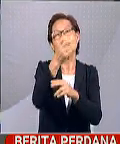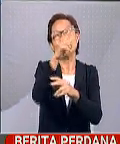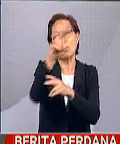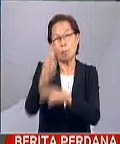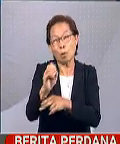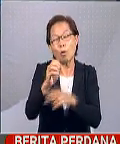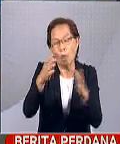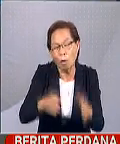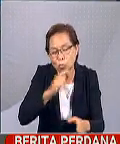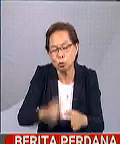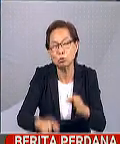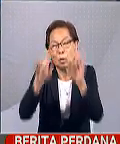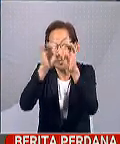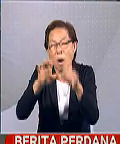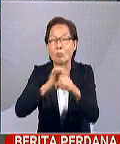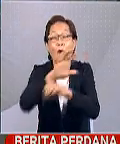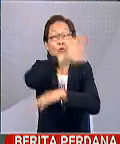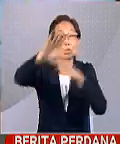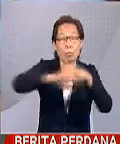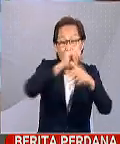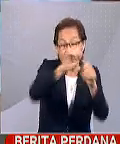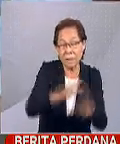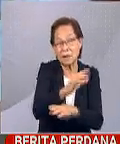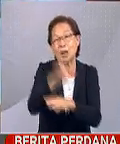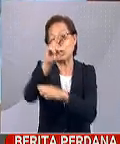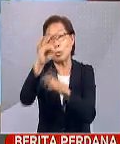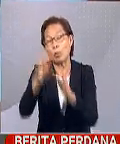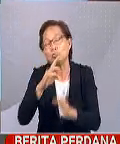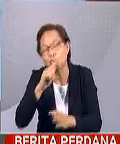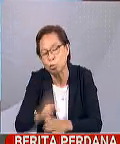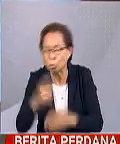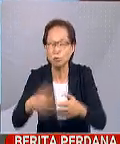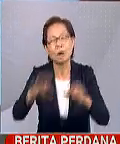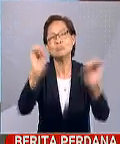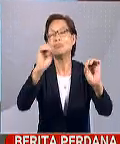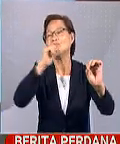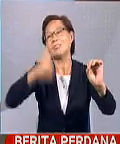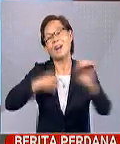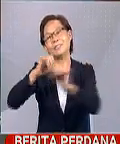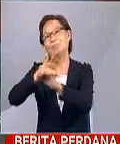saringan COVID-19. Kesemua kaki tangan dan 24 penghuni didapati negatif.